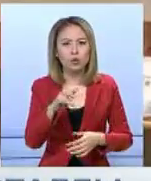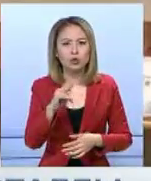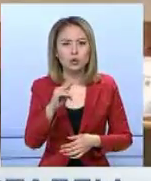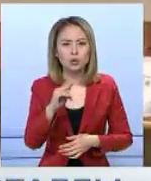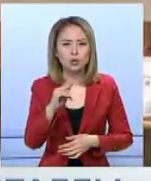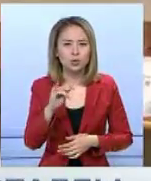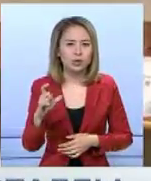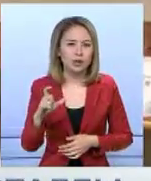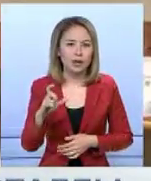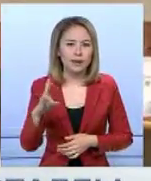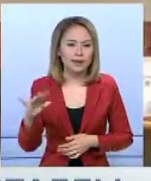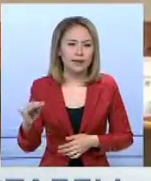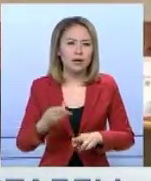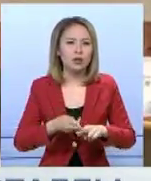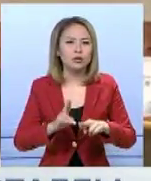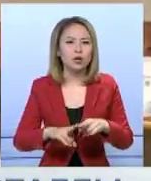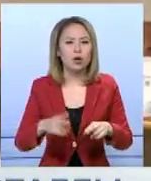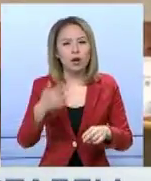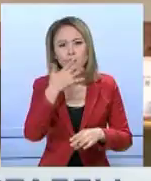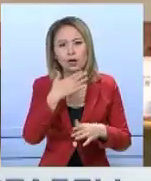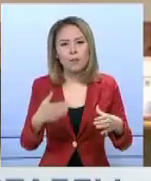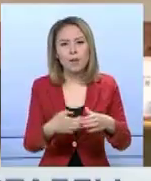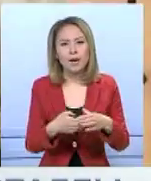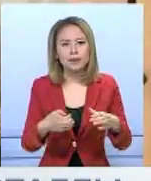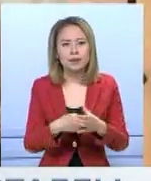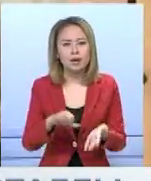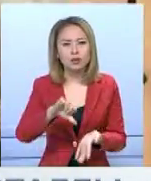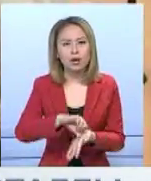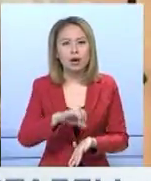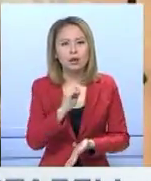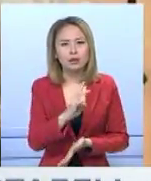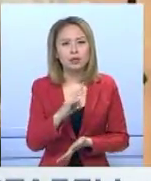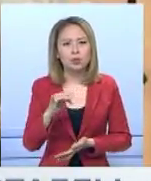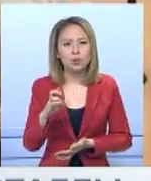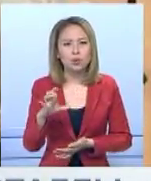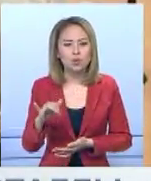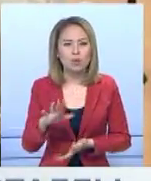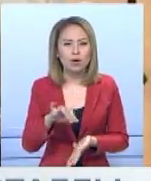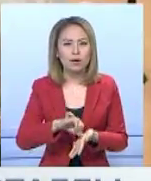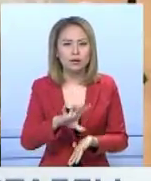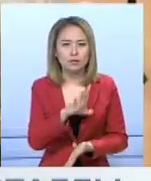өкілі Мун Джей Ин мен ұлттық партия кандидаты Анчхоль Су арасында болады.